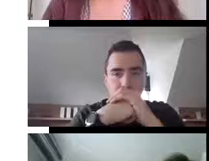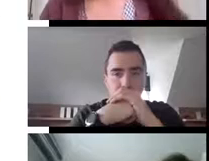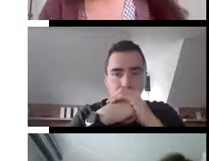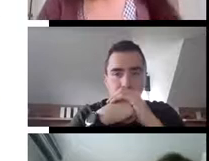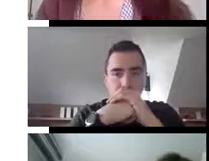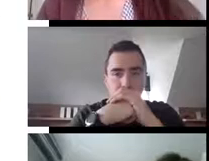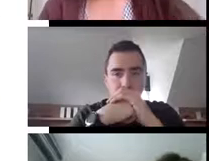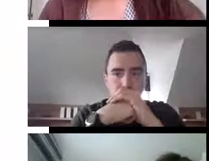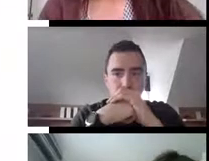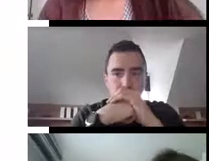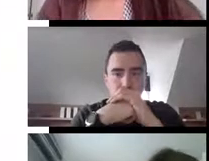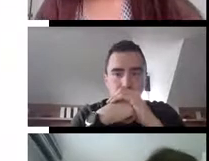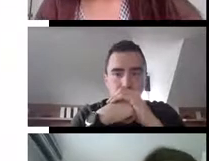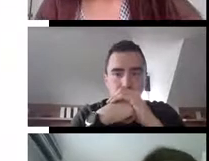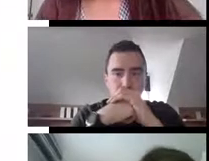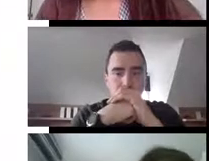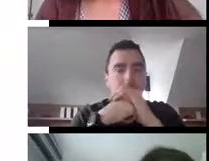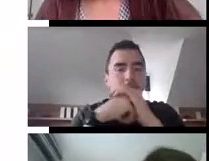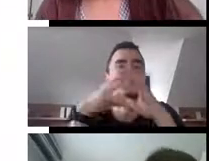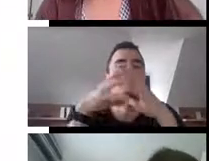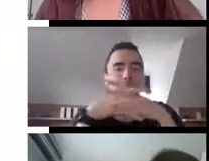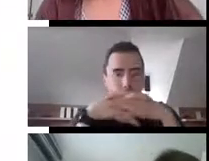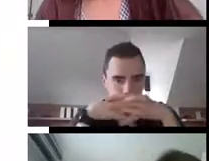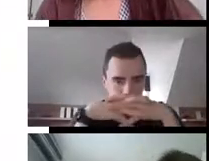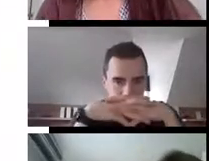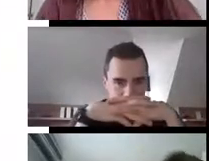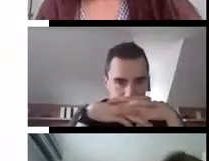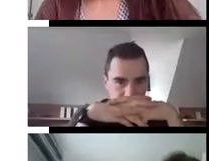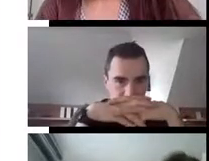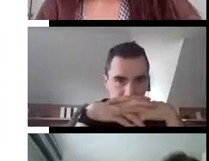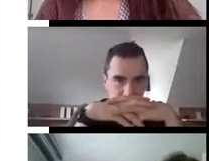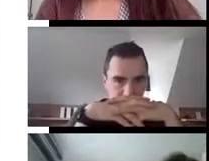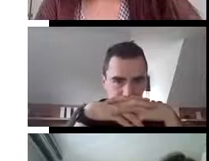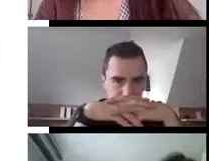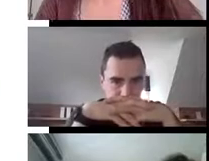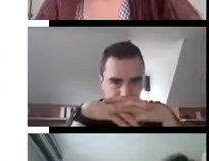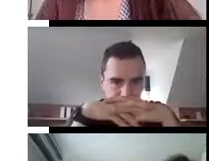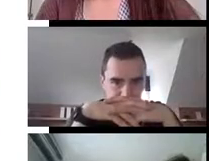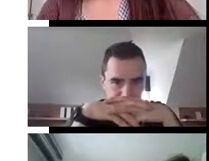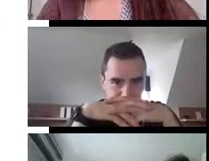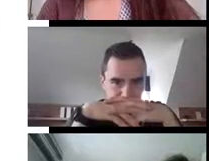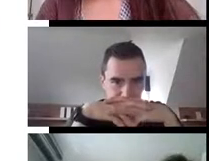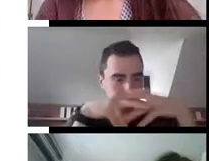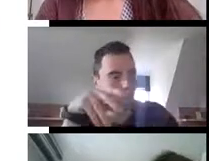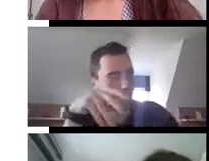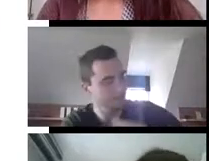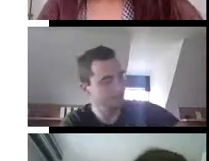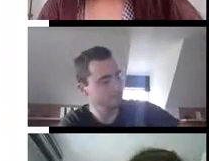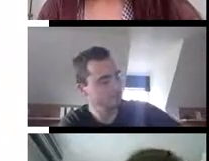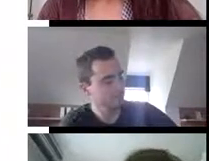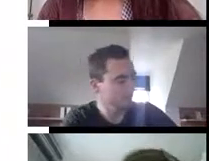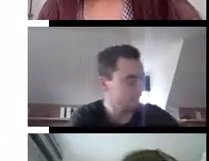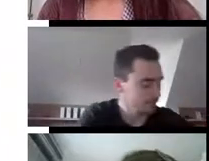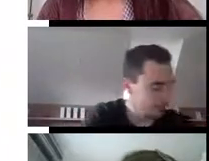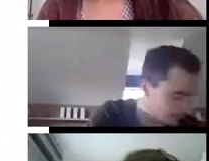Ja. Oké, en daar zijn we ondertussen. Technologie, onze allerbeste vrienden deze tijden. Alleszins, zoals